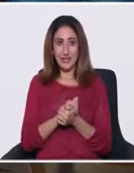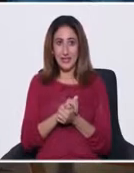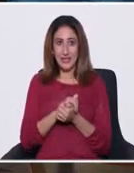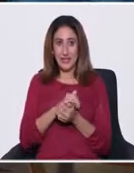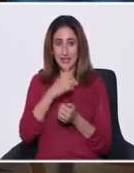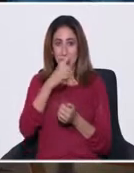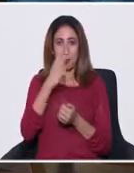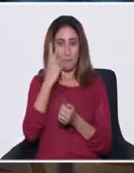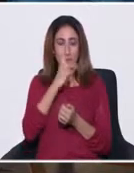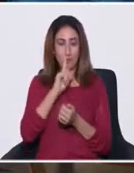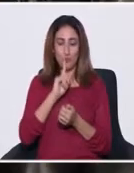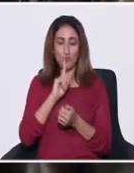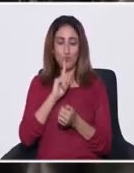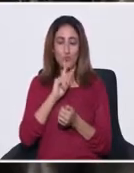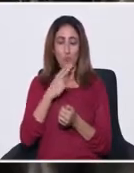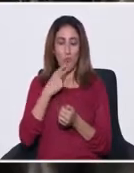كفيف